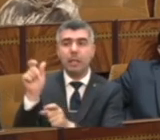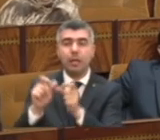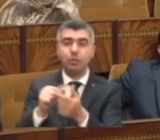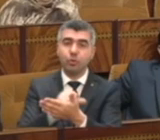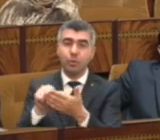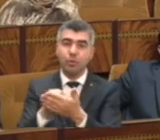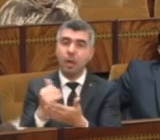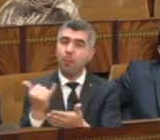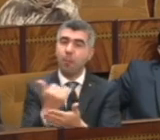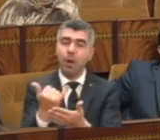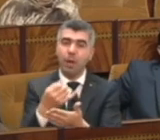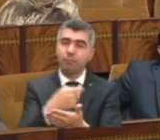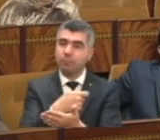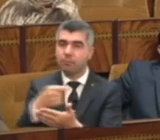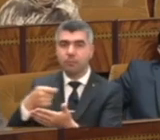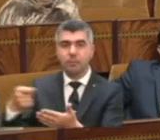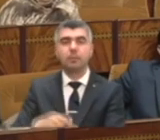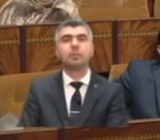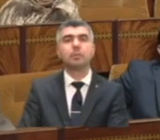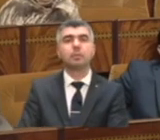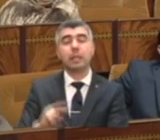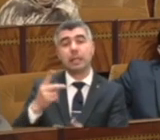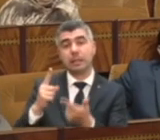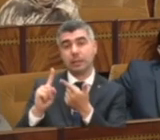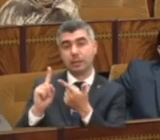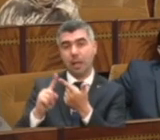الوسيله باش يمكن التوسع. ثانيا دير